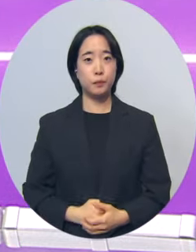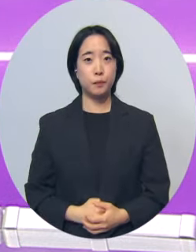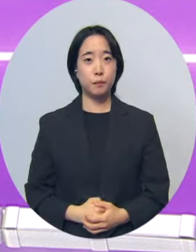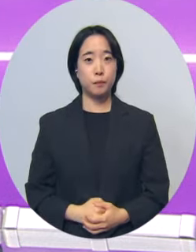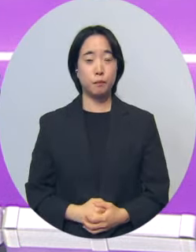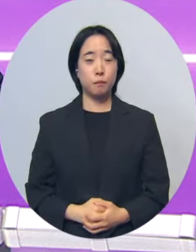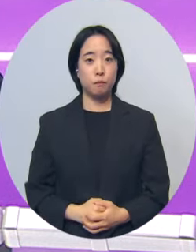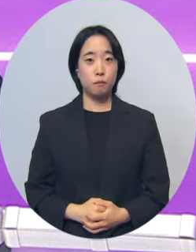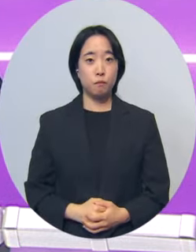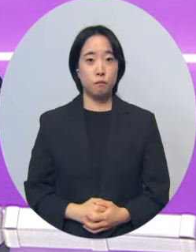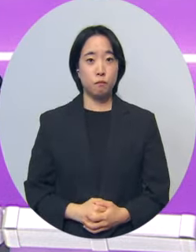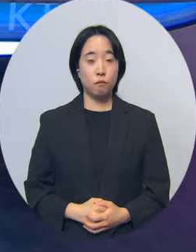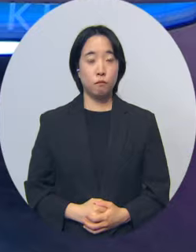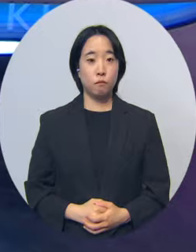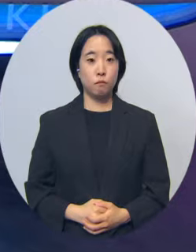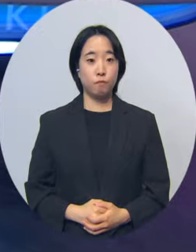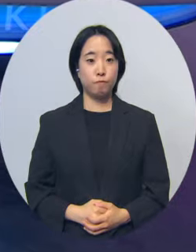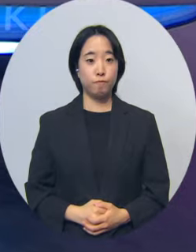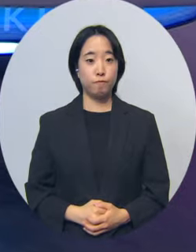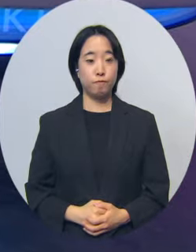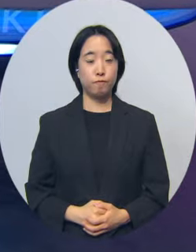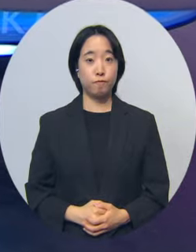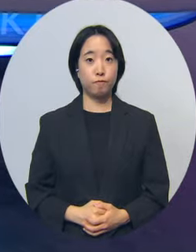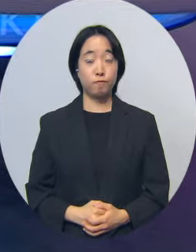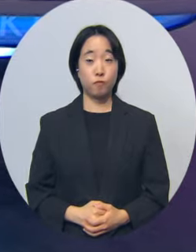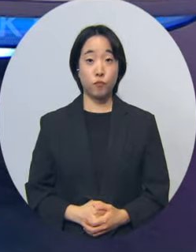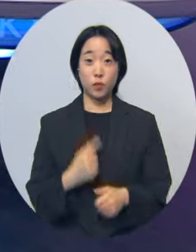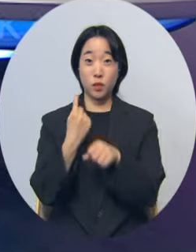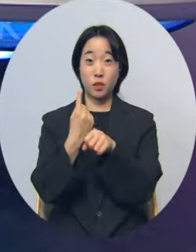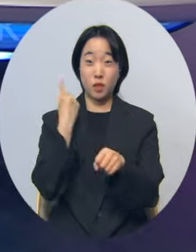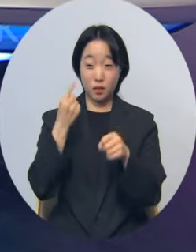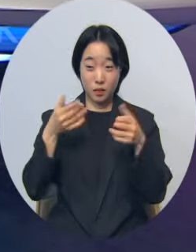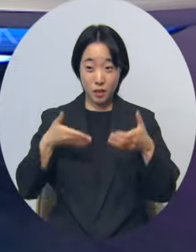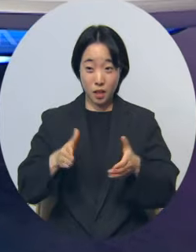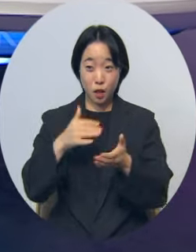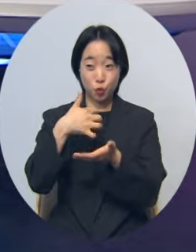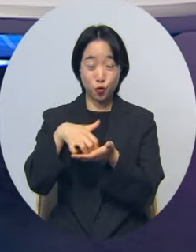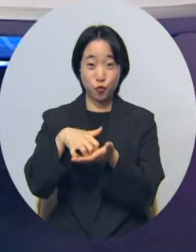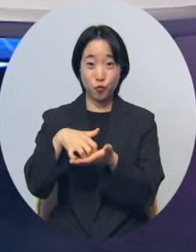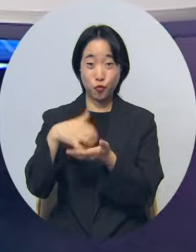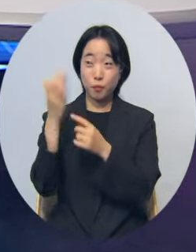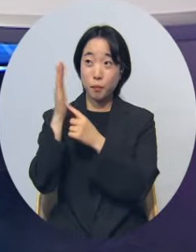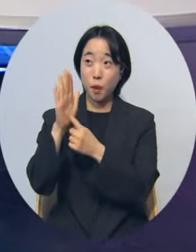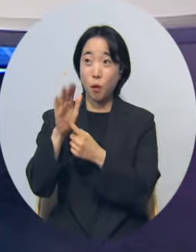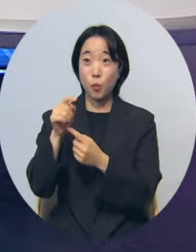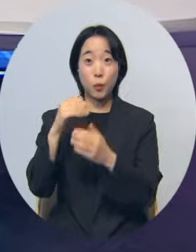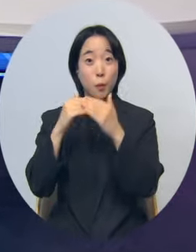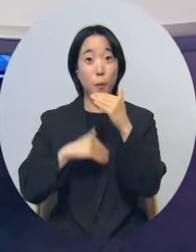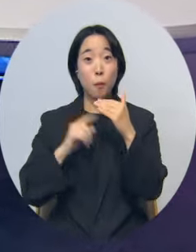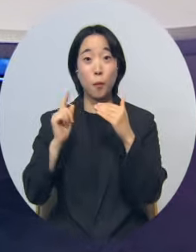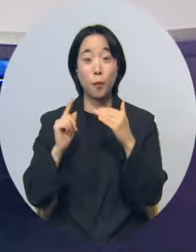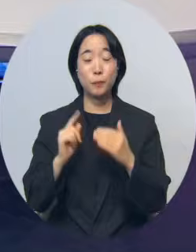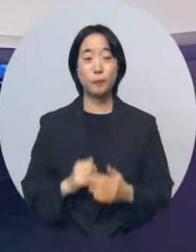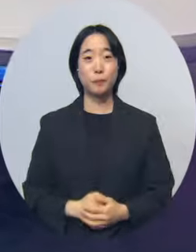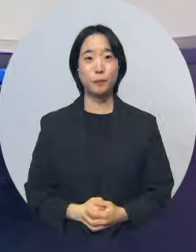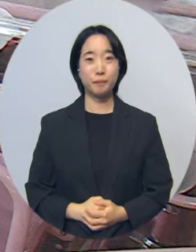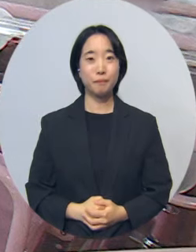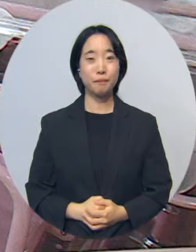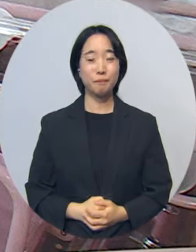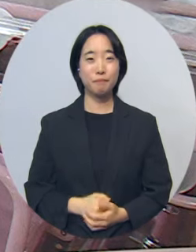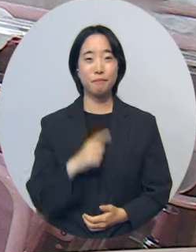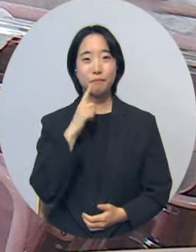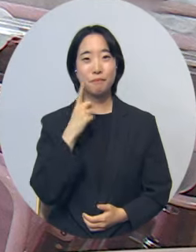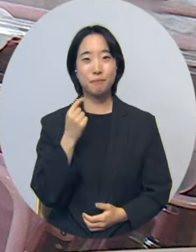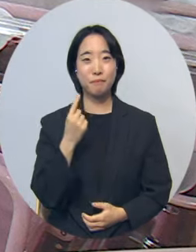살펴보겠습니다. 자, 최다희 기자, 작년 출생 통계가 나왔는데 어떤 점을 좀 주의 깊게 봐야 될까요? 네, 말씀하신 것처럼